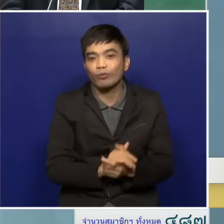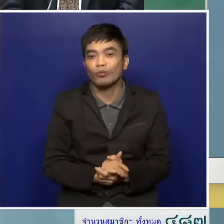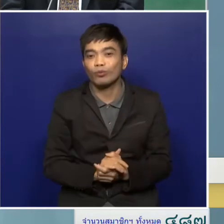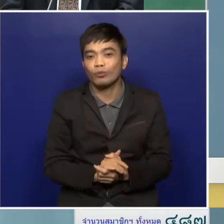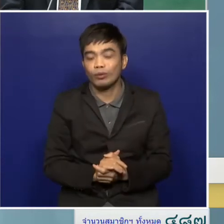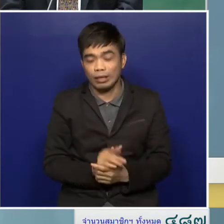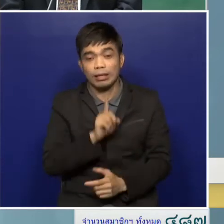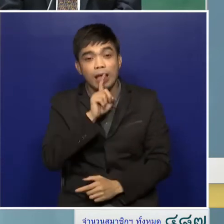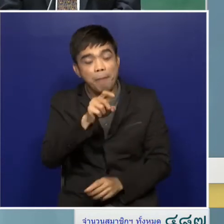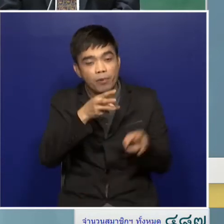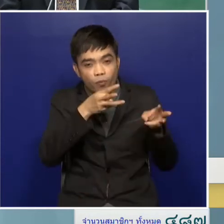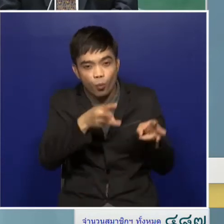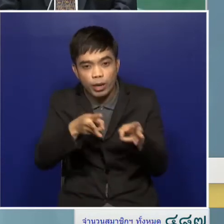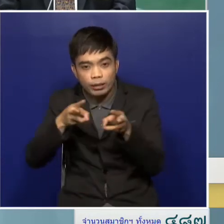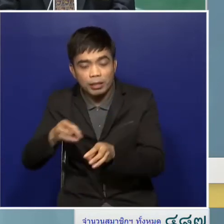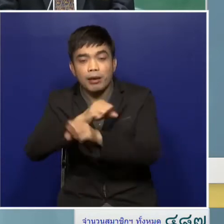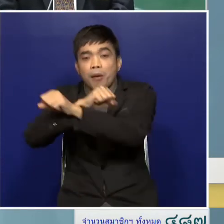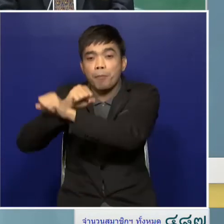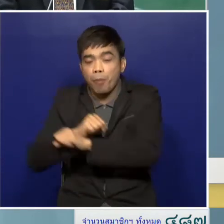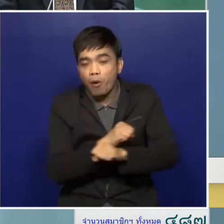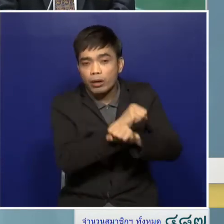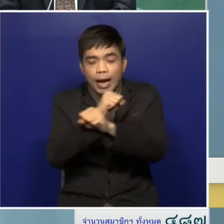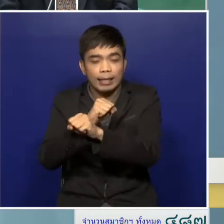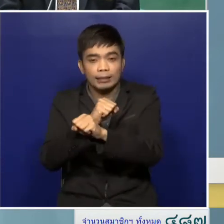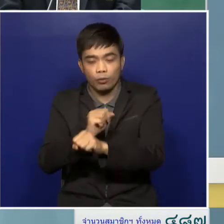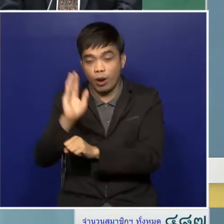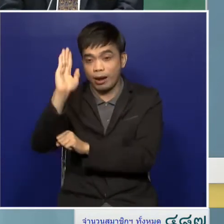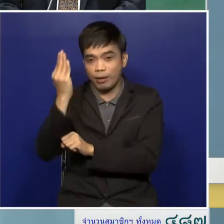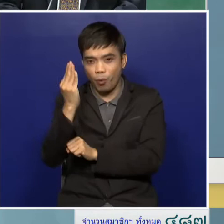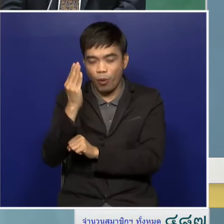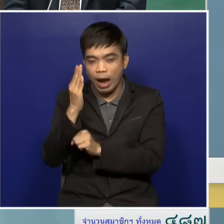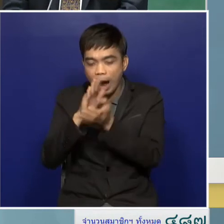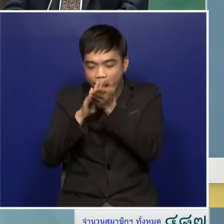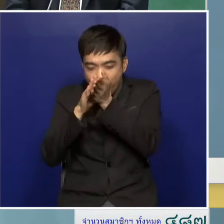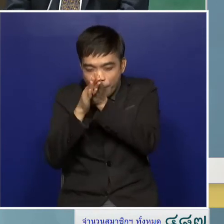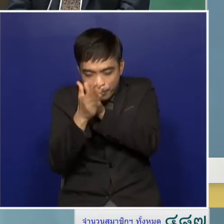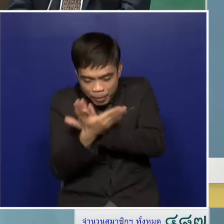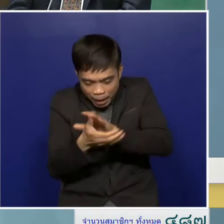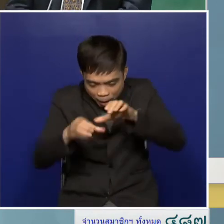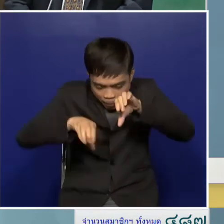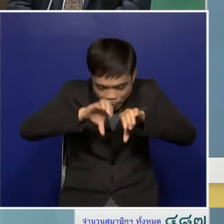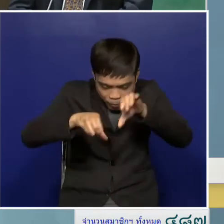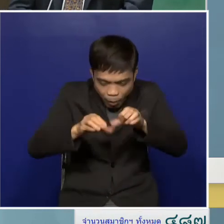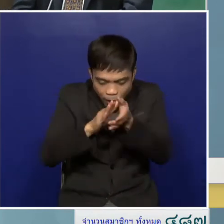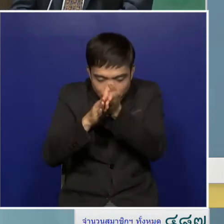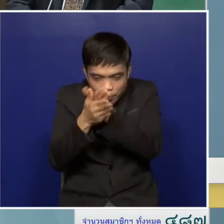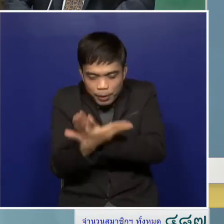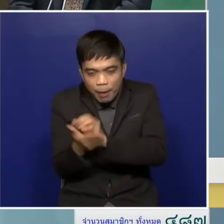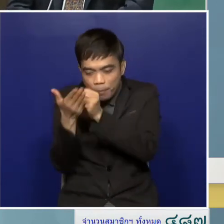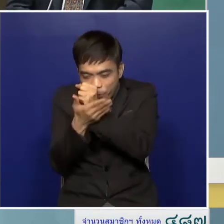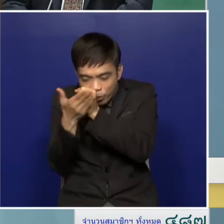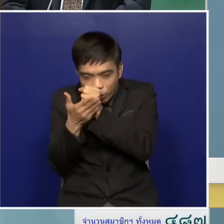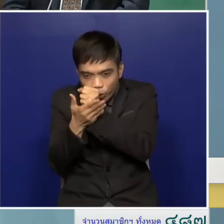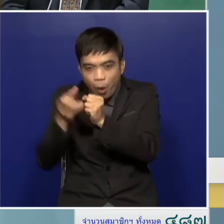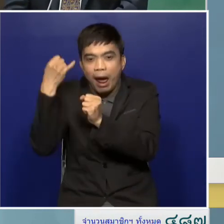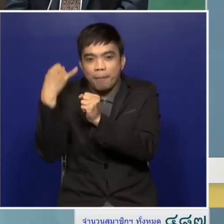ถ้าท่านมีมาตรการอย่างไรจะป้องกันไม่เห่าไม่ให้เอาพืชกระท่อมนี้ไปเป็นศาลชั้นต้นในการผสมเป็นสิ่งเสพติดที่ให้